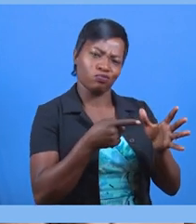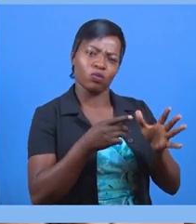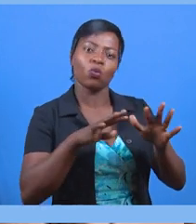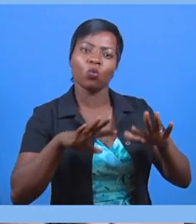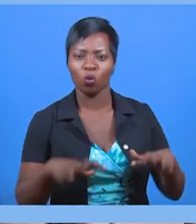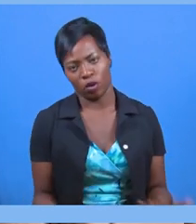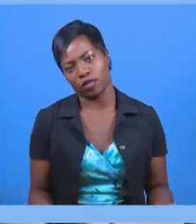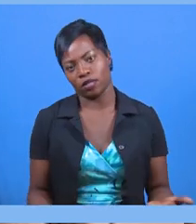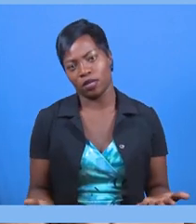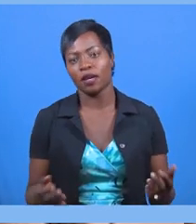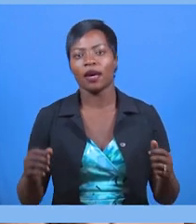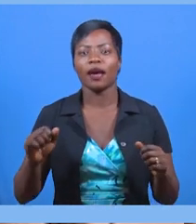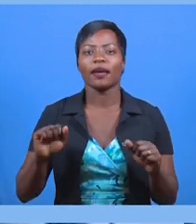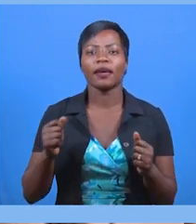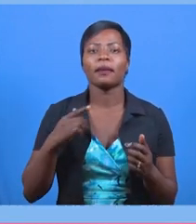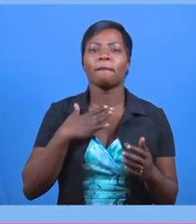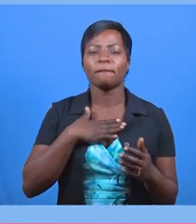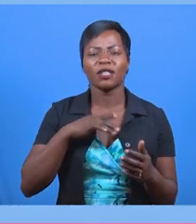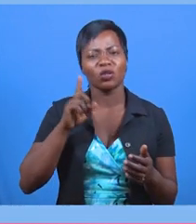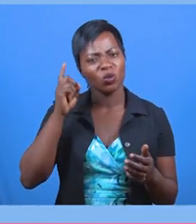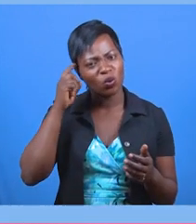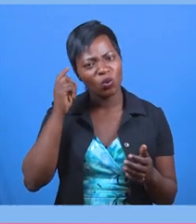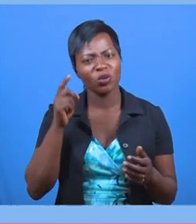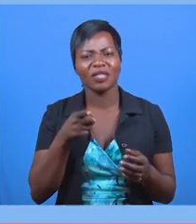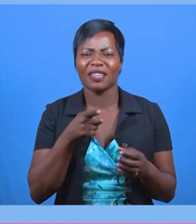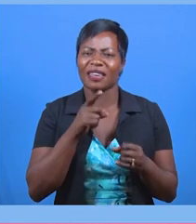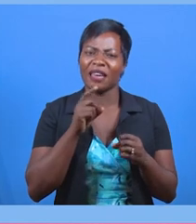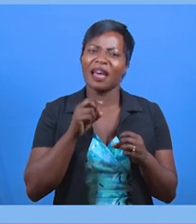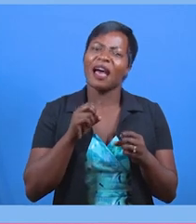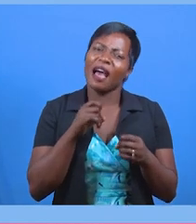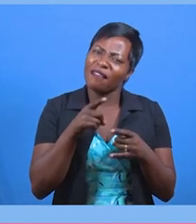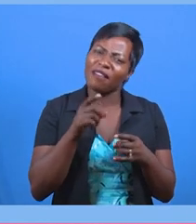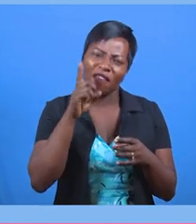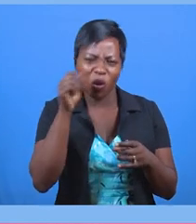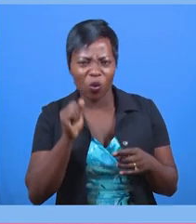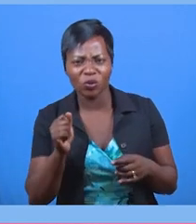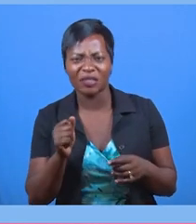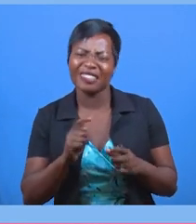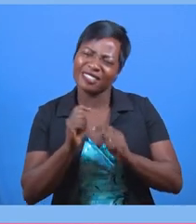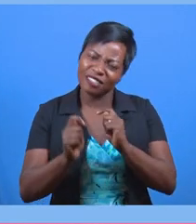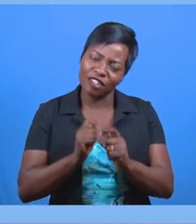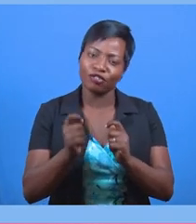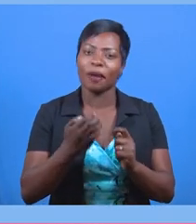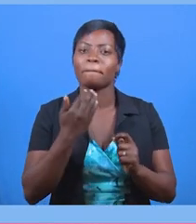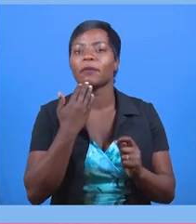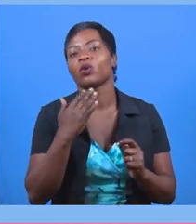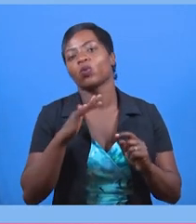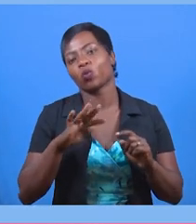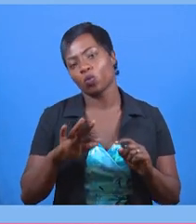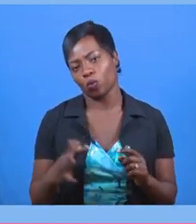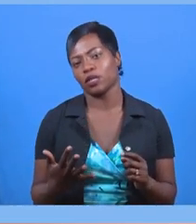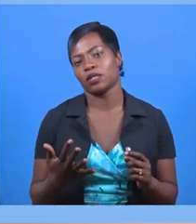Uyezve tigonzwisisa chirevo chaiedza kutaurwa namakuru